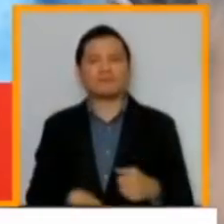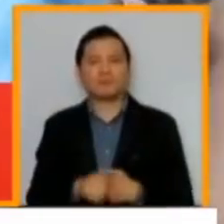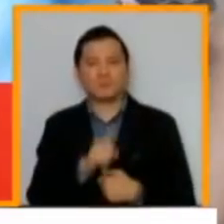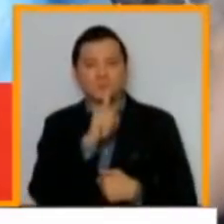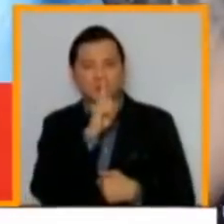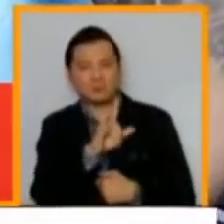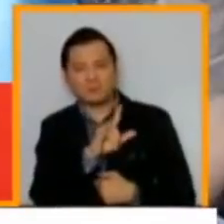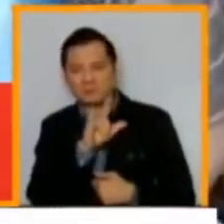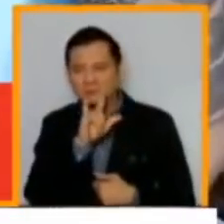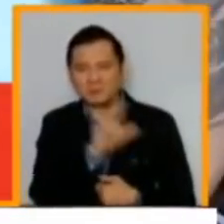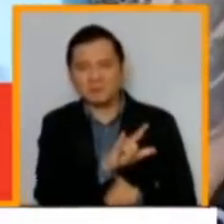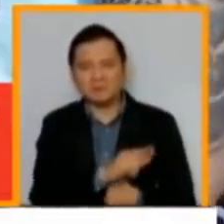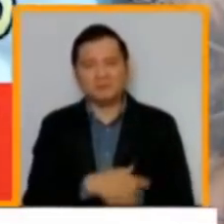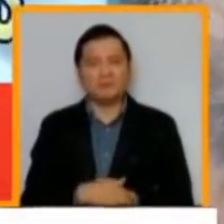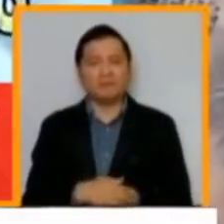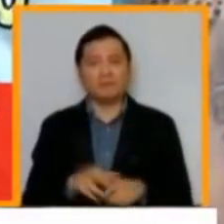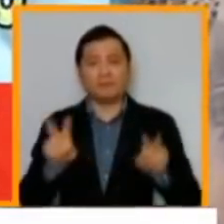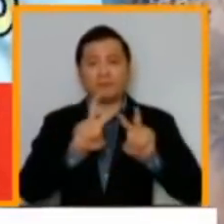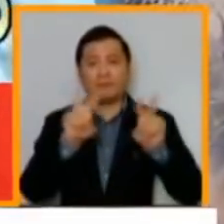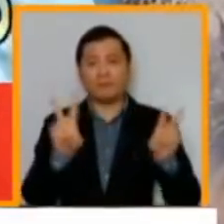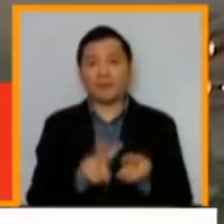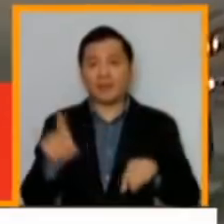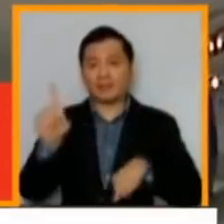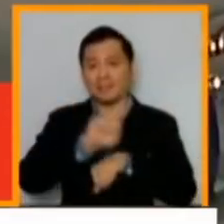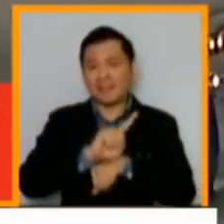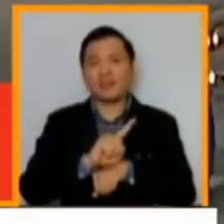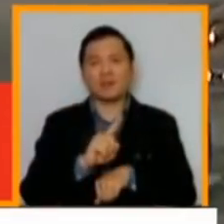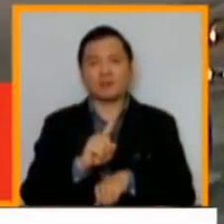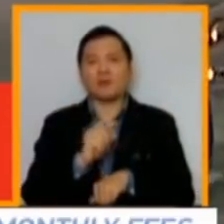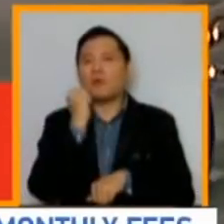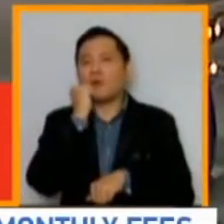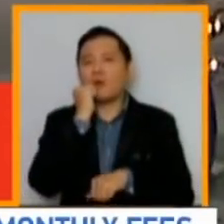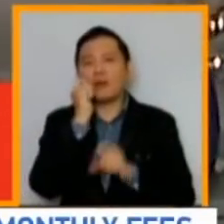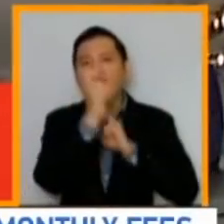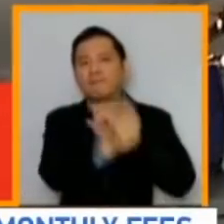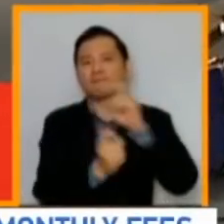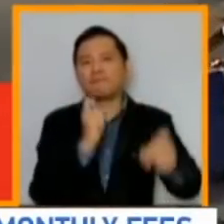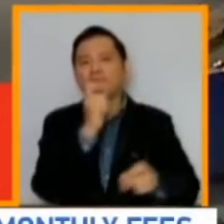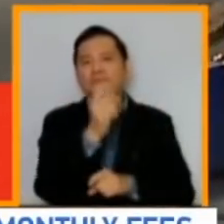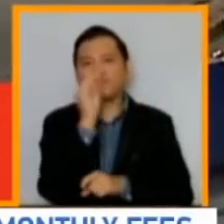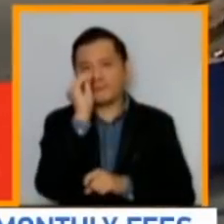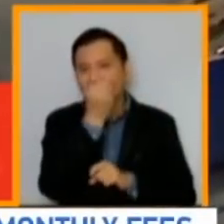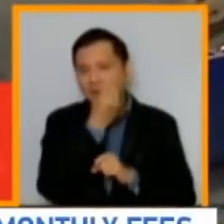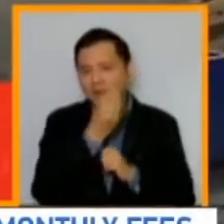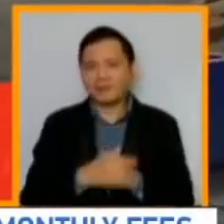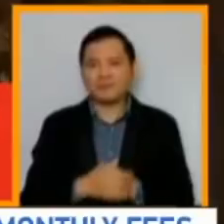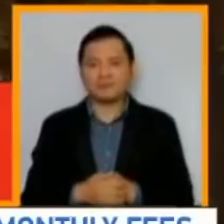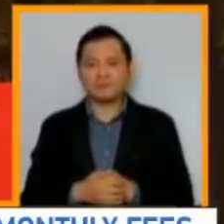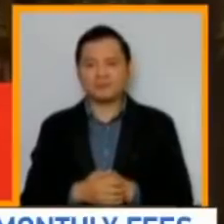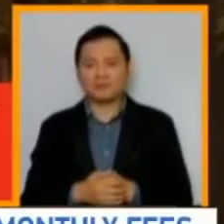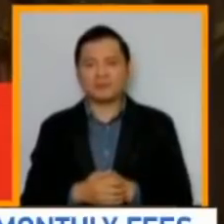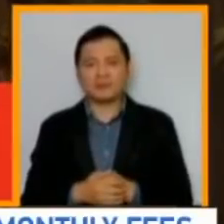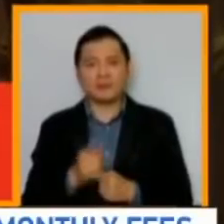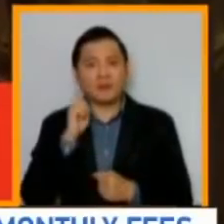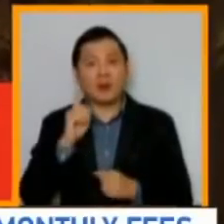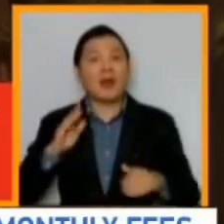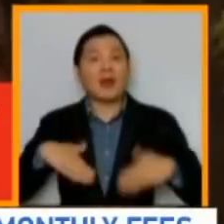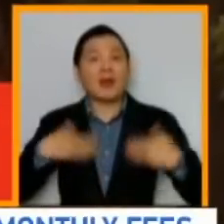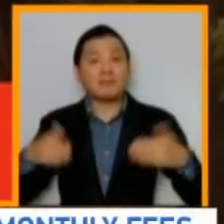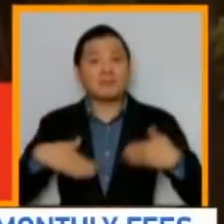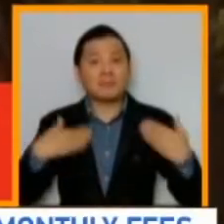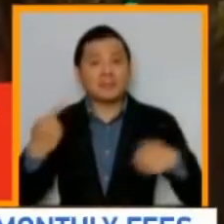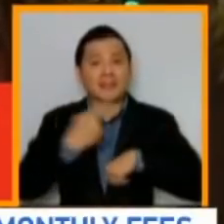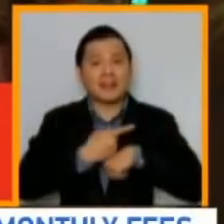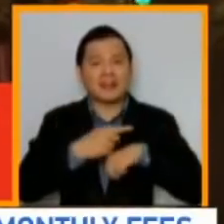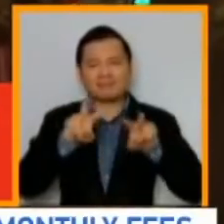tuwing Valentine's, nagbibigay po laklak po. Mapasawi o masaya para sa lahat ng araw ng mga puso. Higit sa lahat, ang